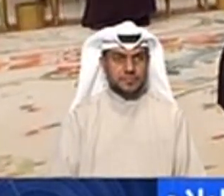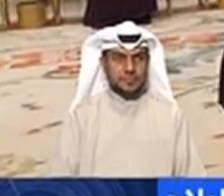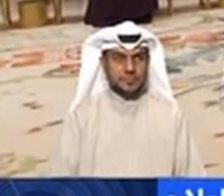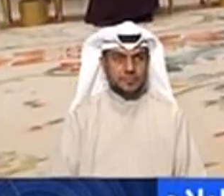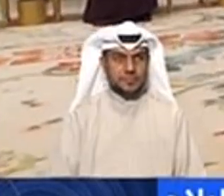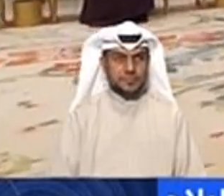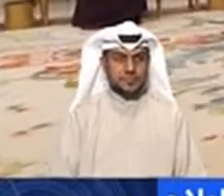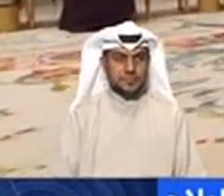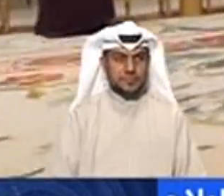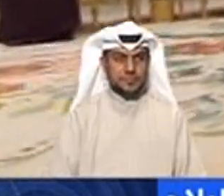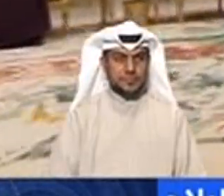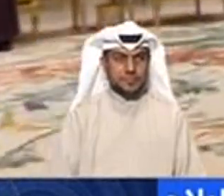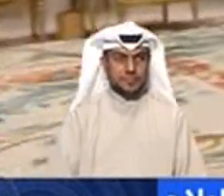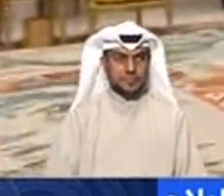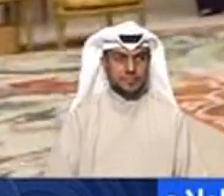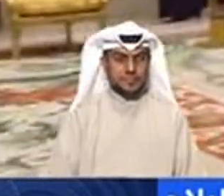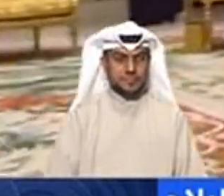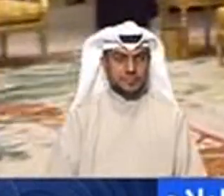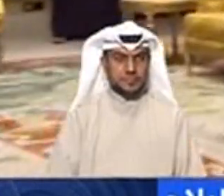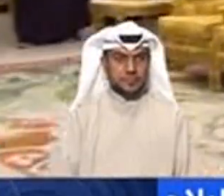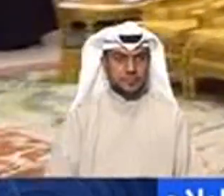Please.